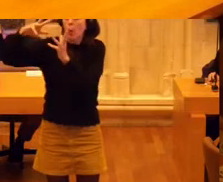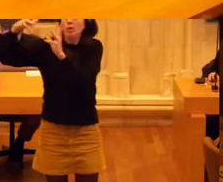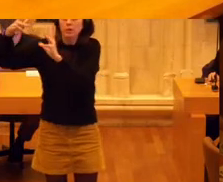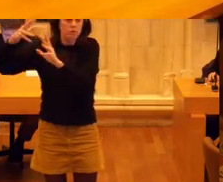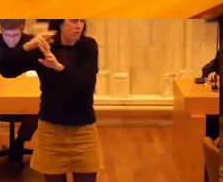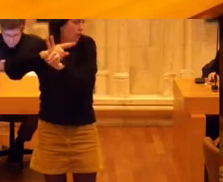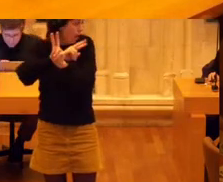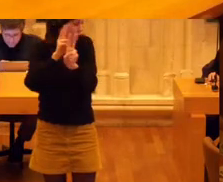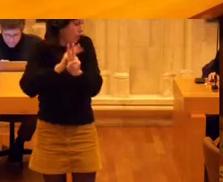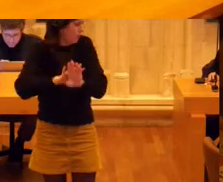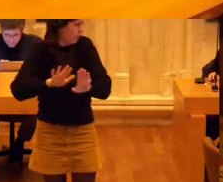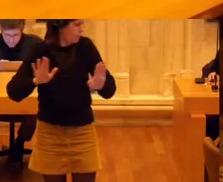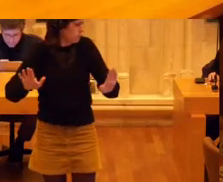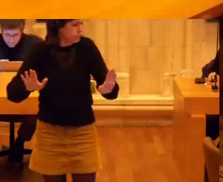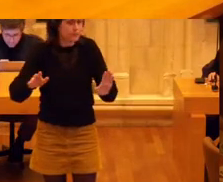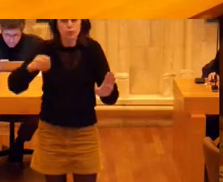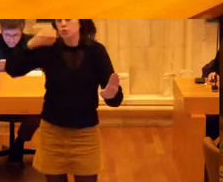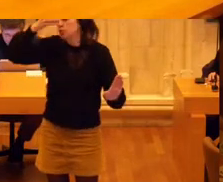prie.